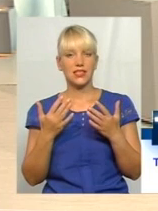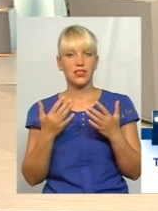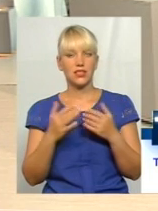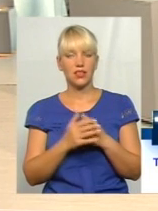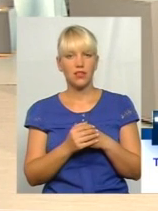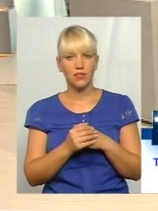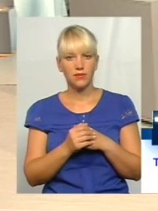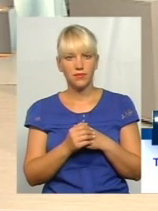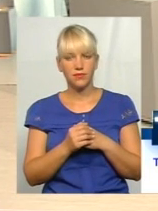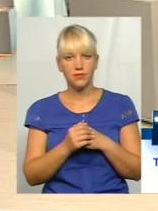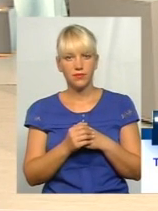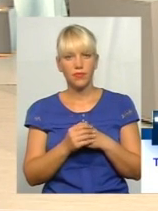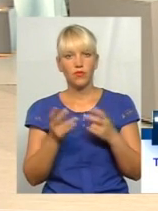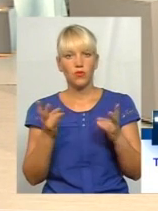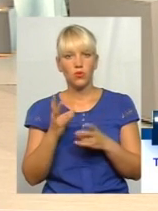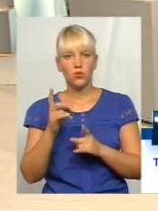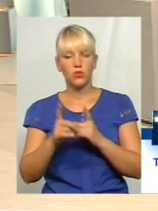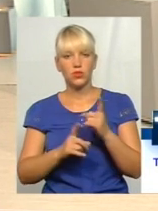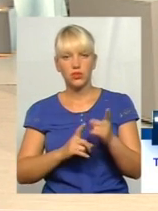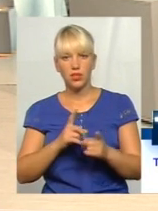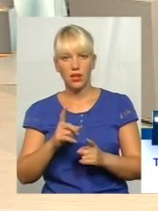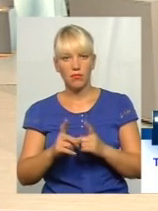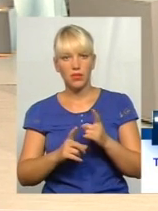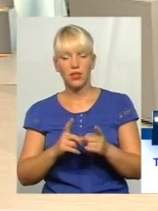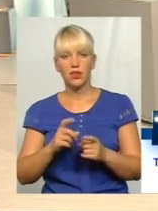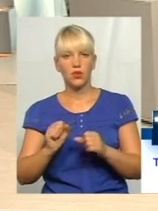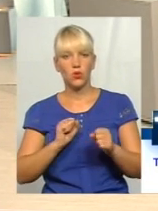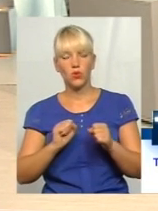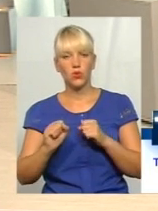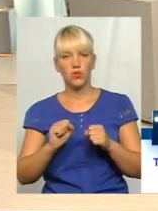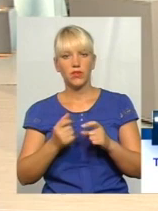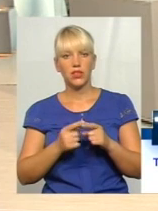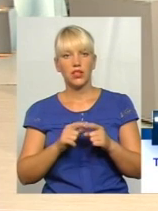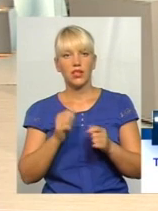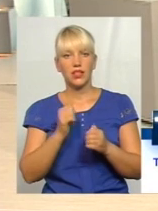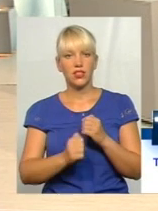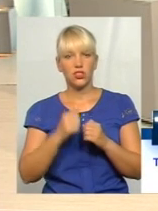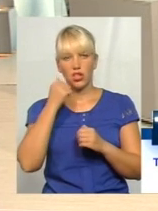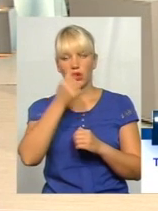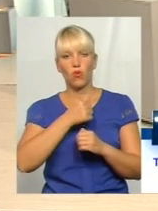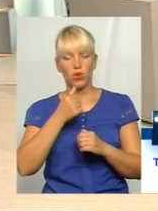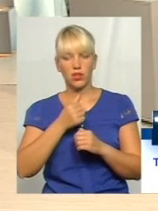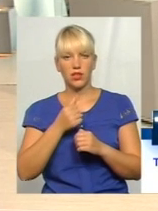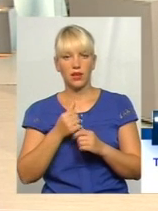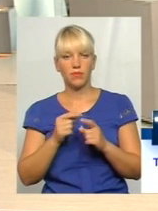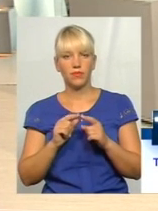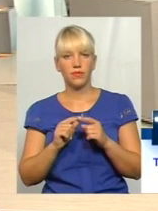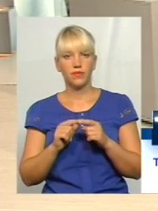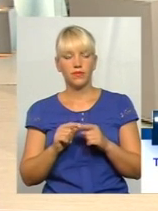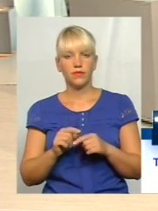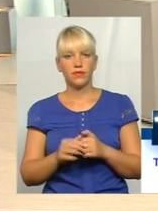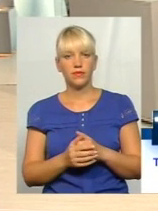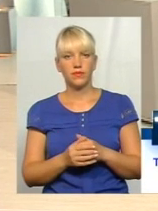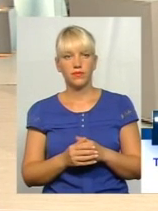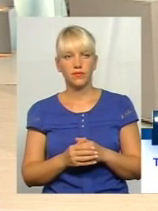Андре нанять же го же хороши